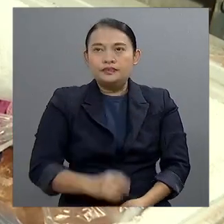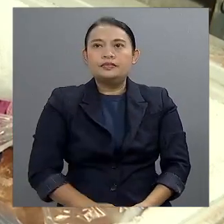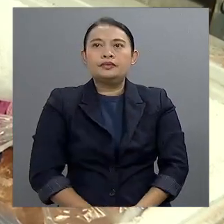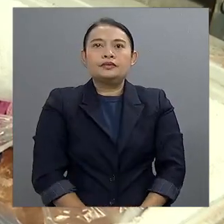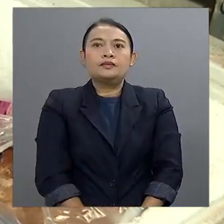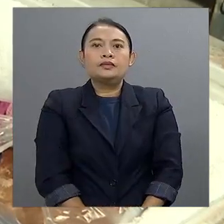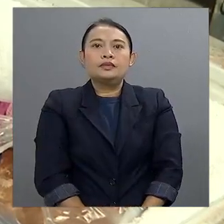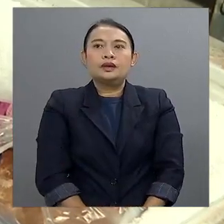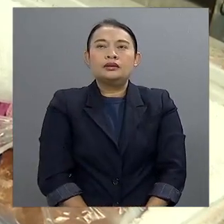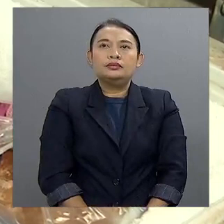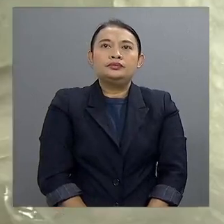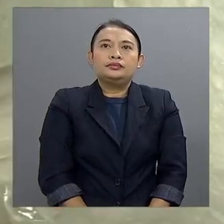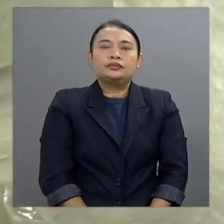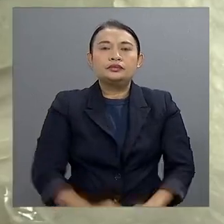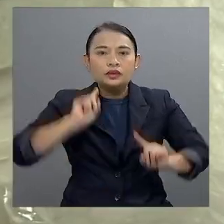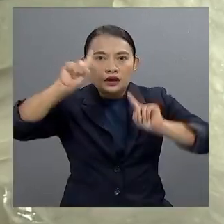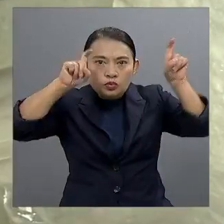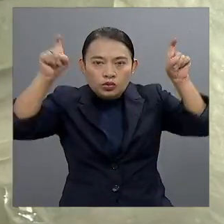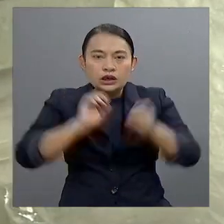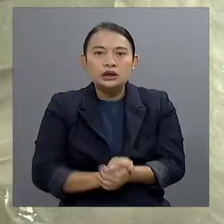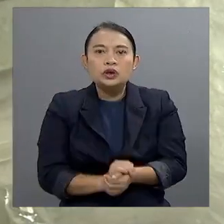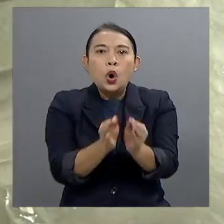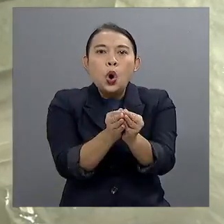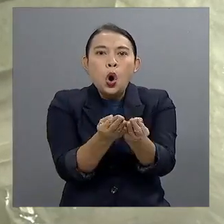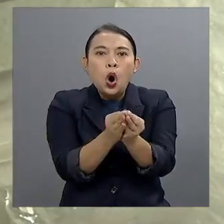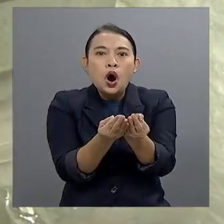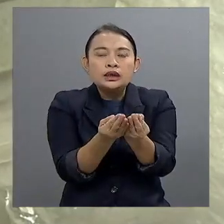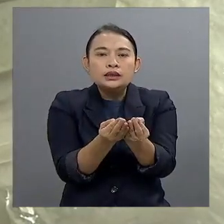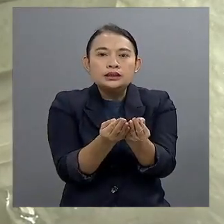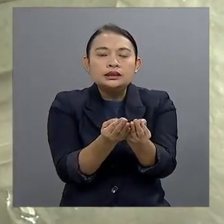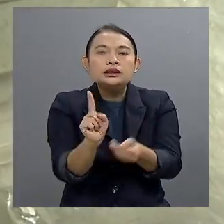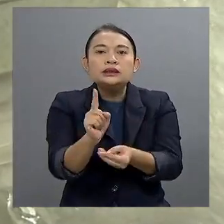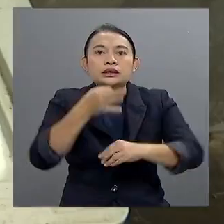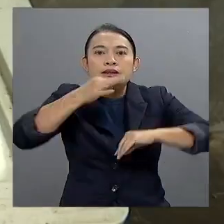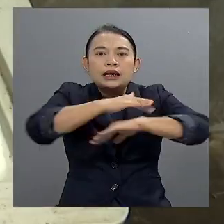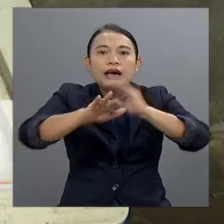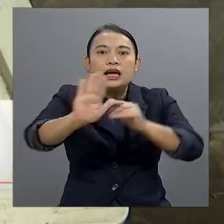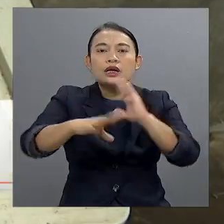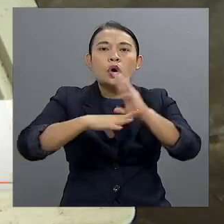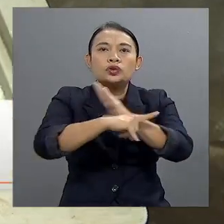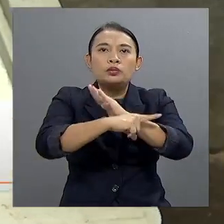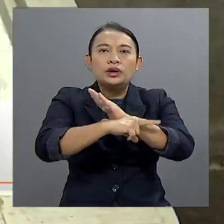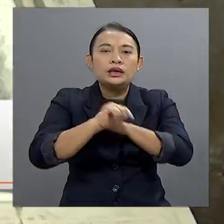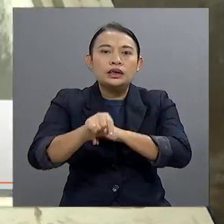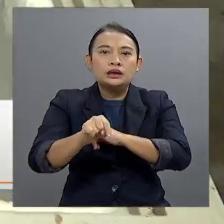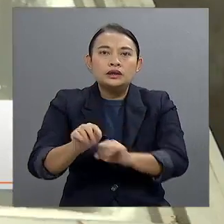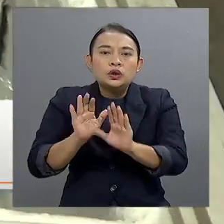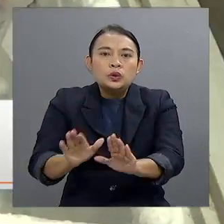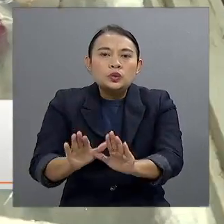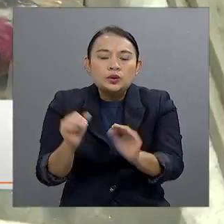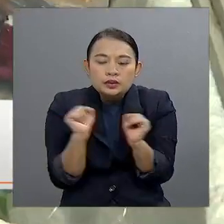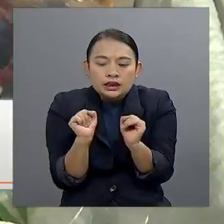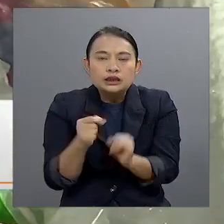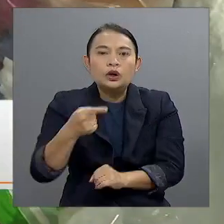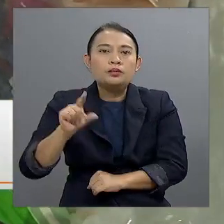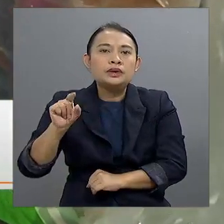หมึกหอยสัตว์ทะเลที่ส่งมาจากจังหวัดชลบุรีถูกนำมาแช่เย็นด้วยอุณหภูมิลบ20องศาเพื่อเตรียมประกอบ